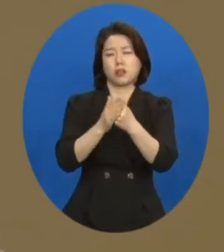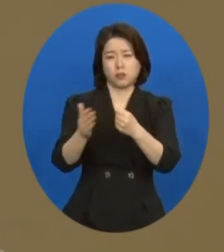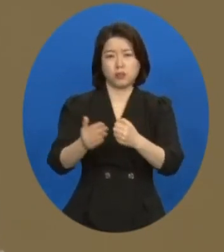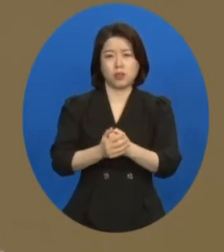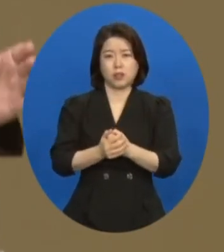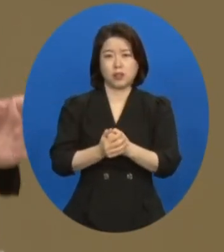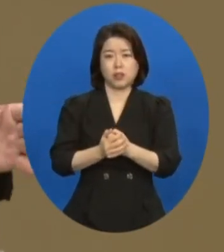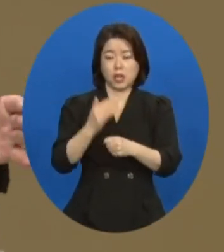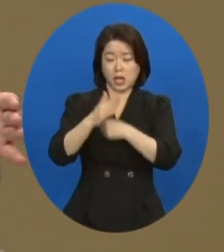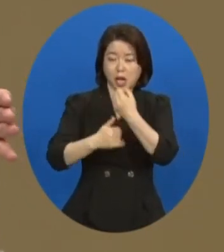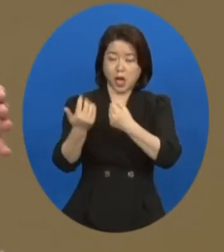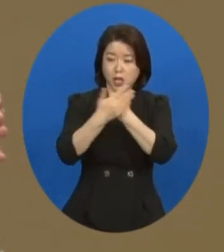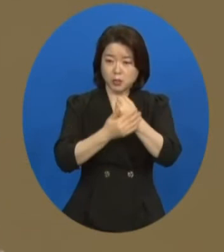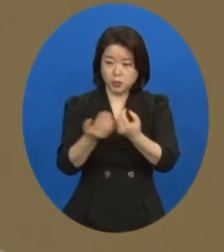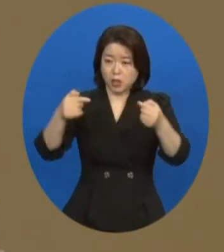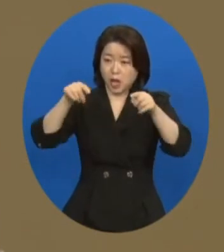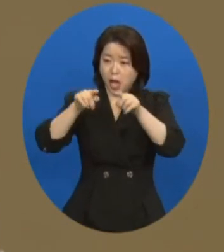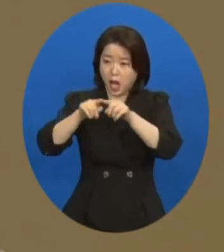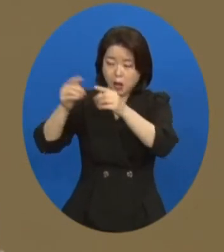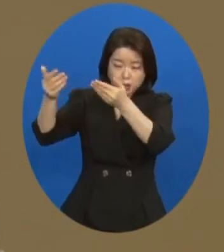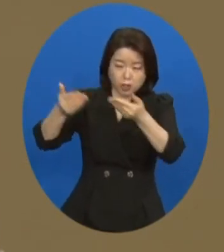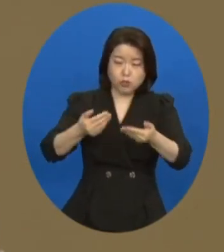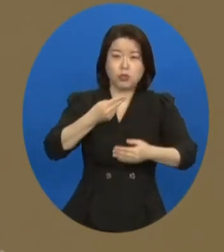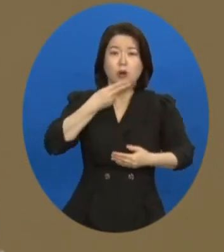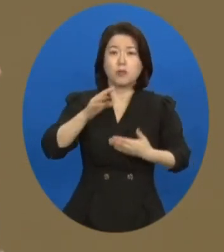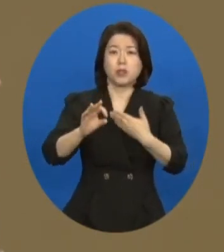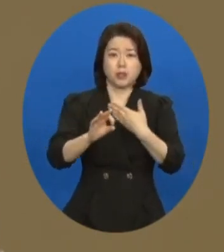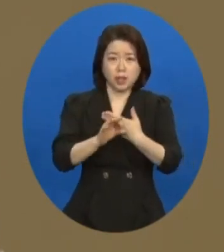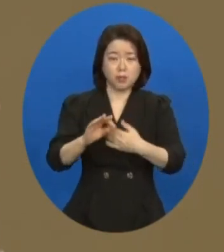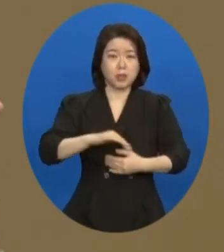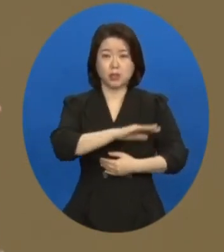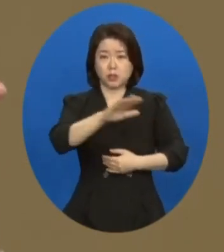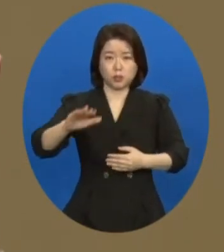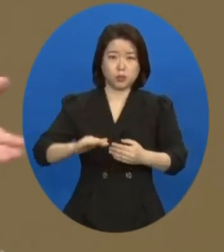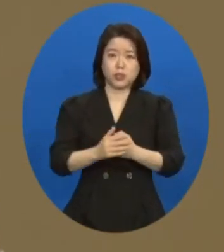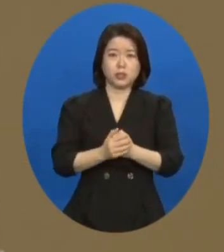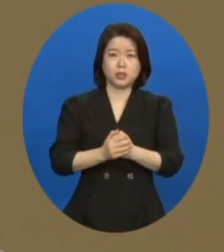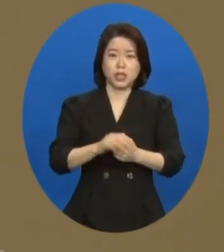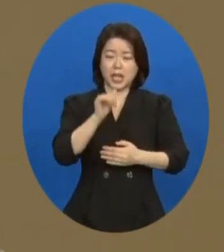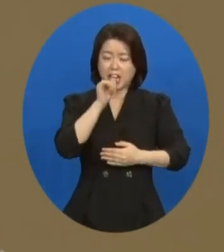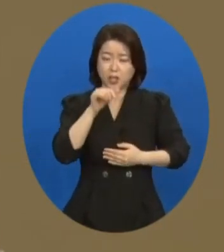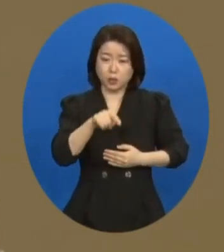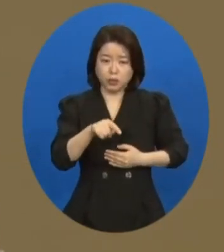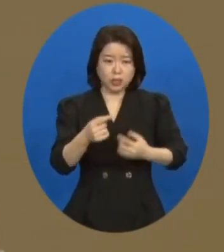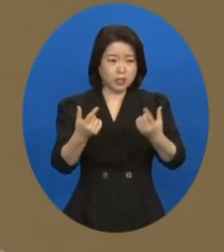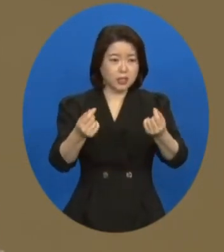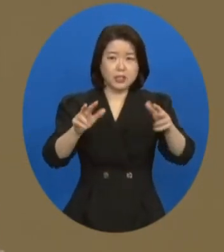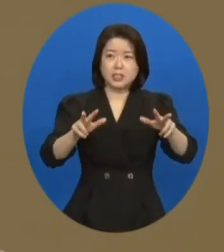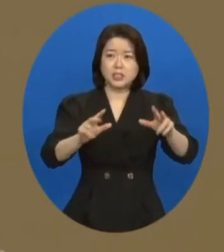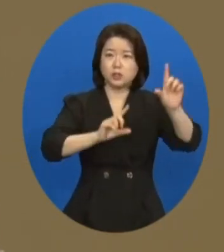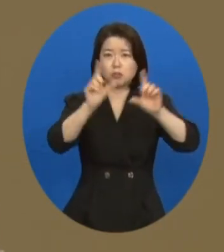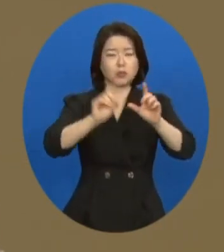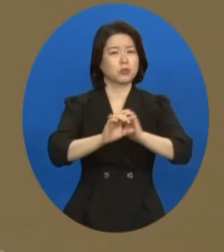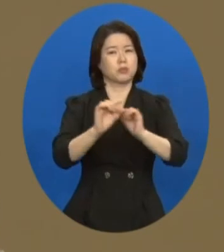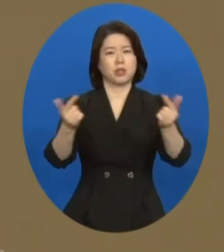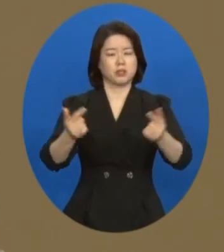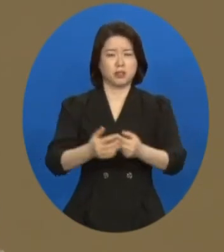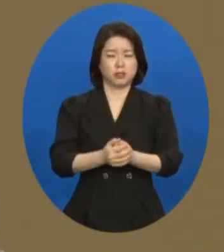하나님의 은혜로 함께 하지 않았다면 우리는 절대로 이렇게 될 수가 없었습니다